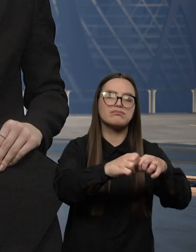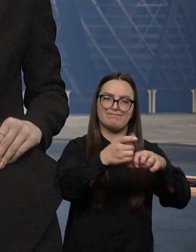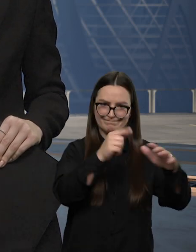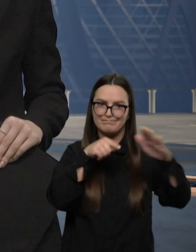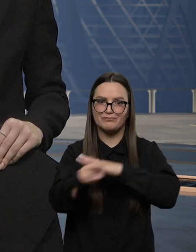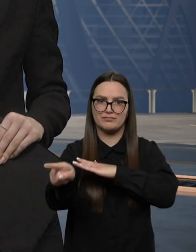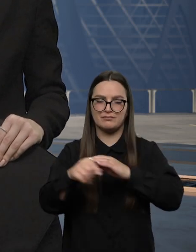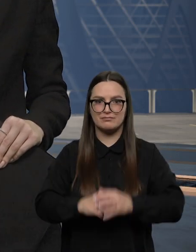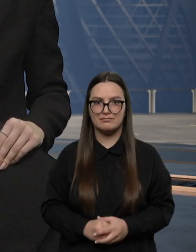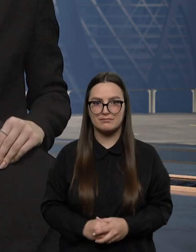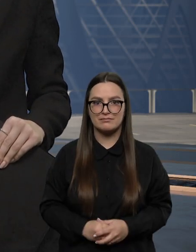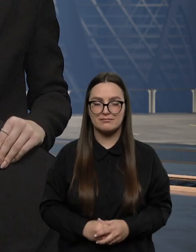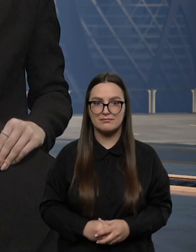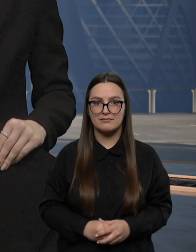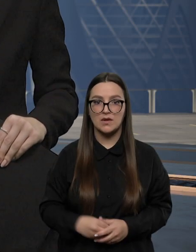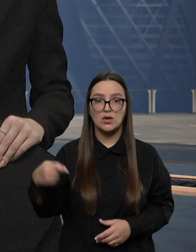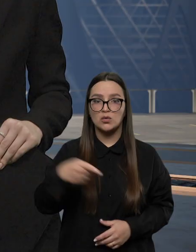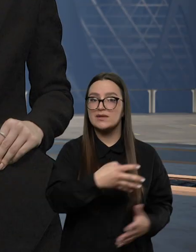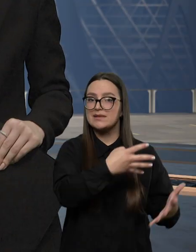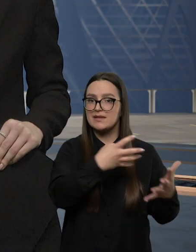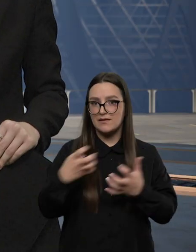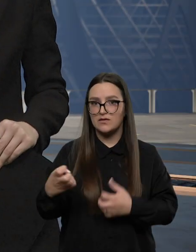gilumą, o vėliau ir už jos ribų.